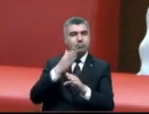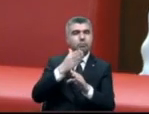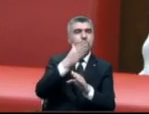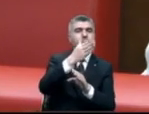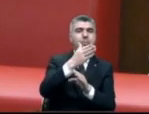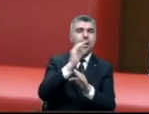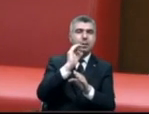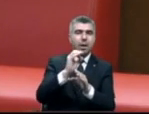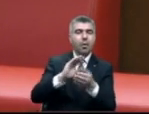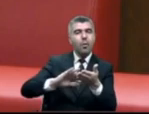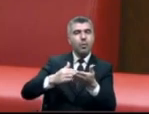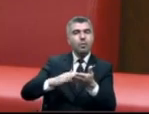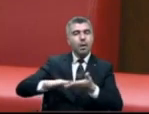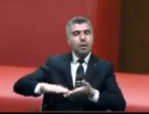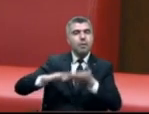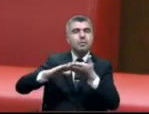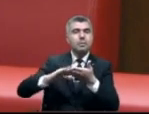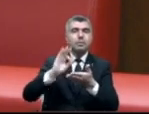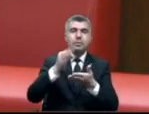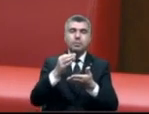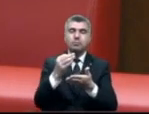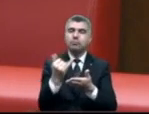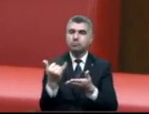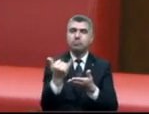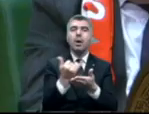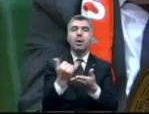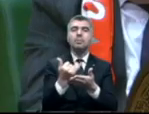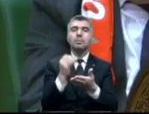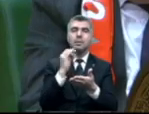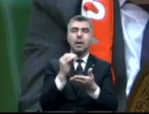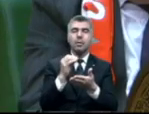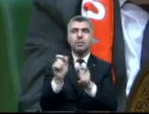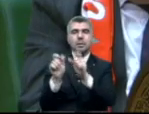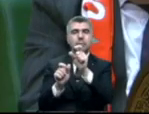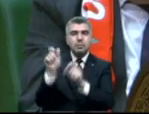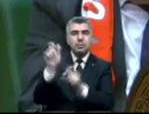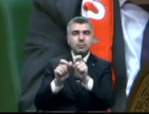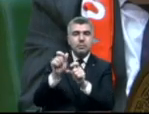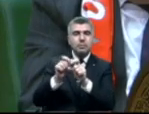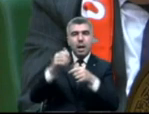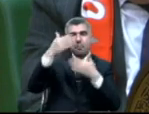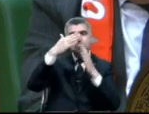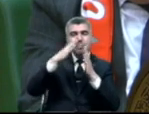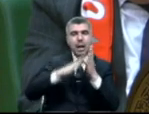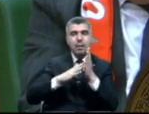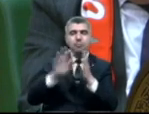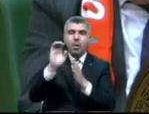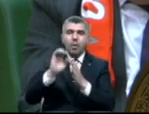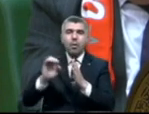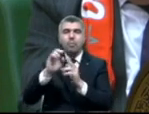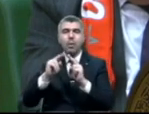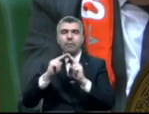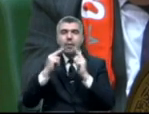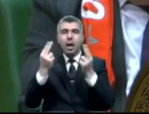قدما نحو تعزيز المكانة الحضارية التي يستحقها المغاربة في المجتمع الدولي